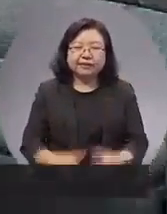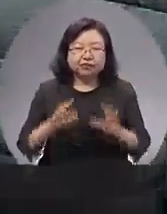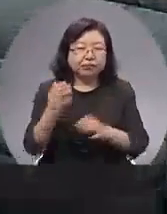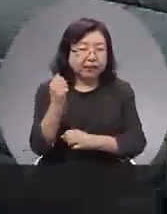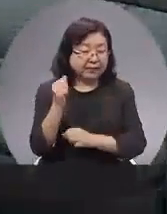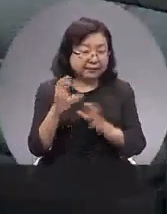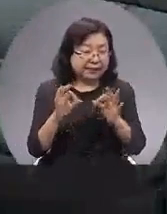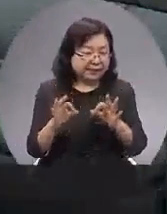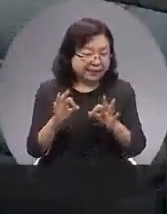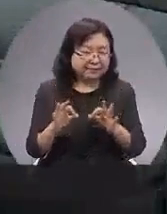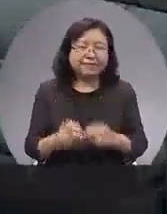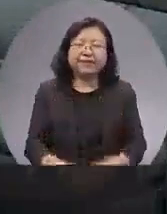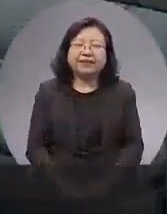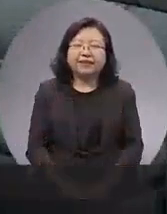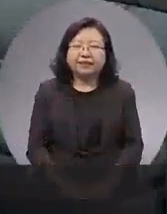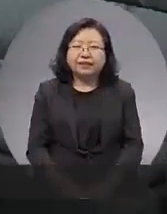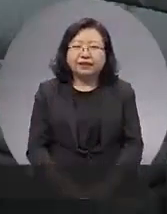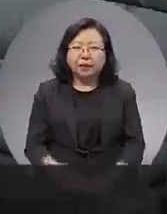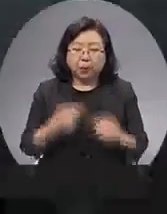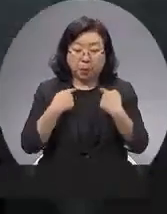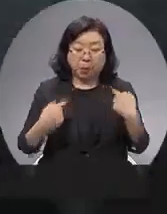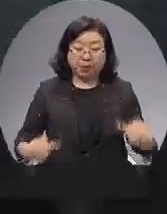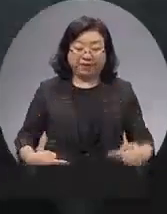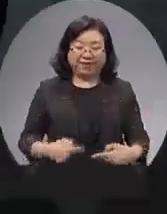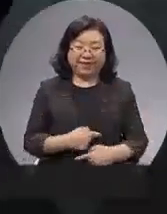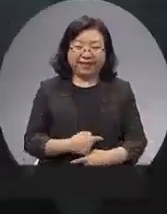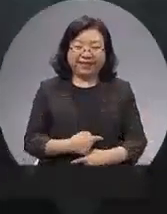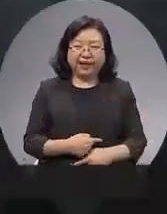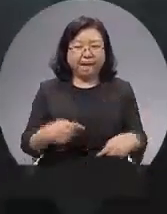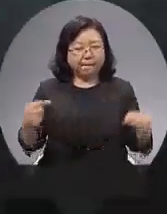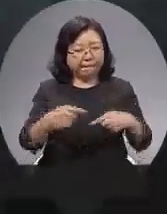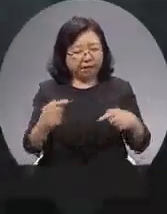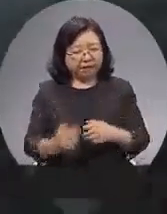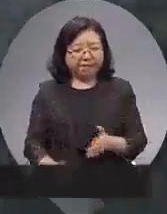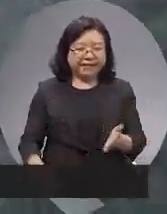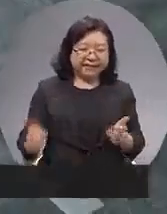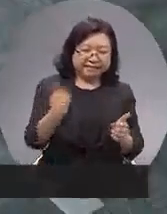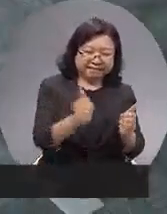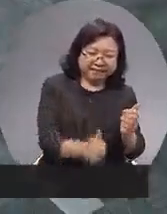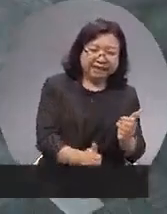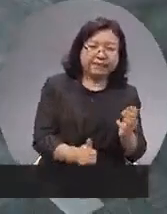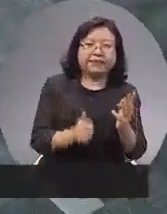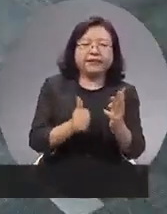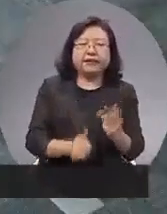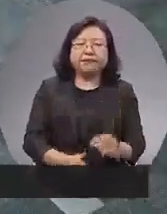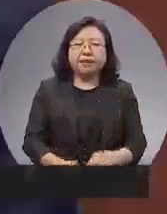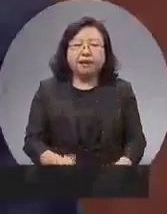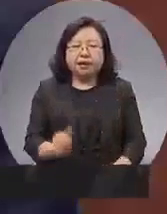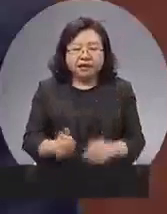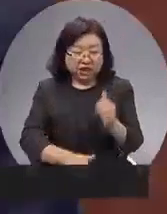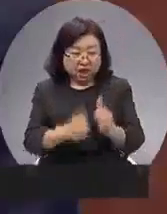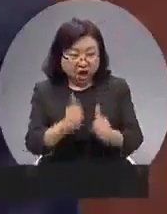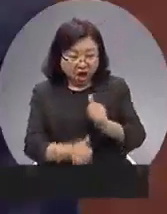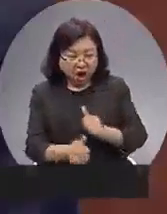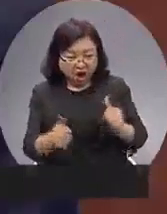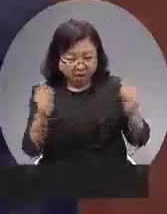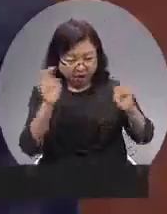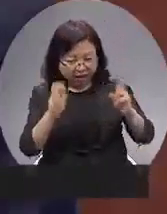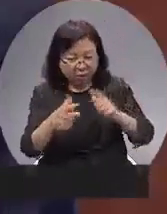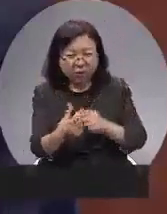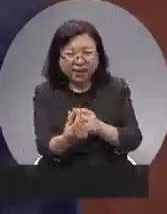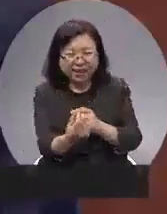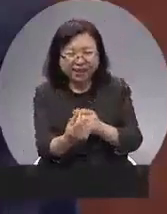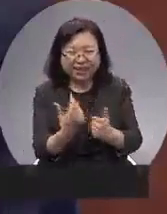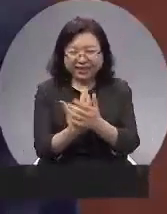국민의힘 김영환 후보가 수험표를 목에 걸고 면접장에 들어섭니다. 입사 시험을 보듯 긴장한